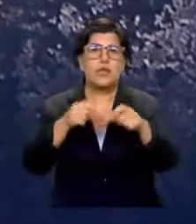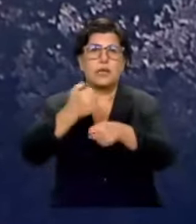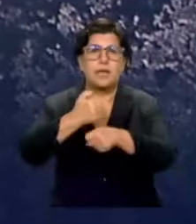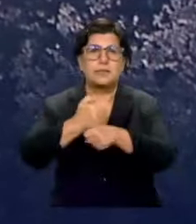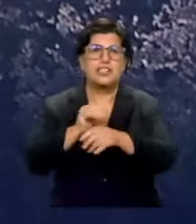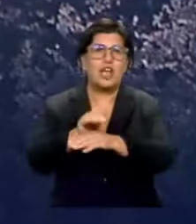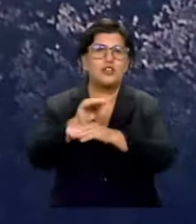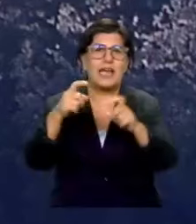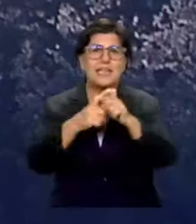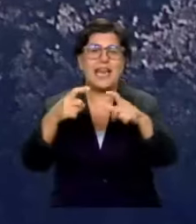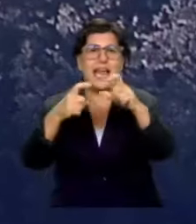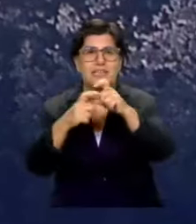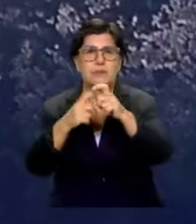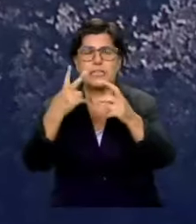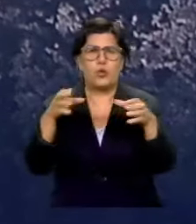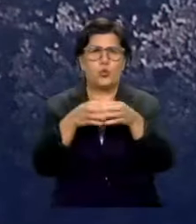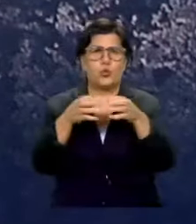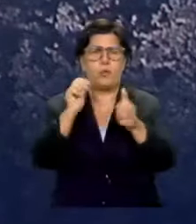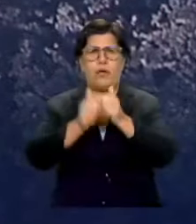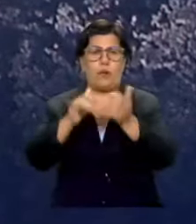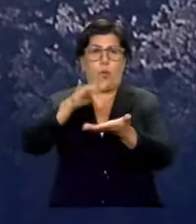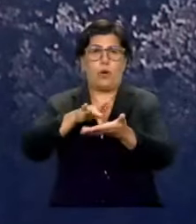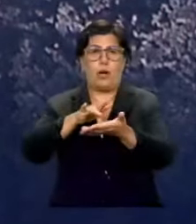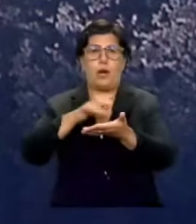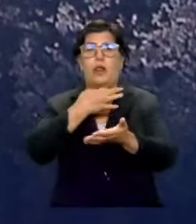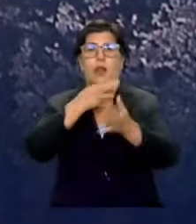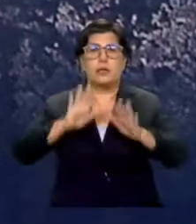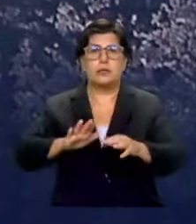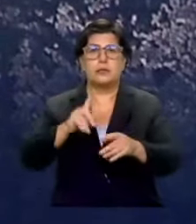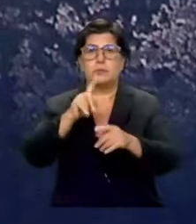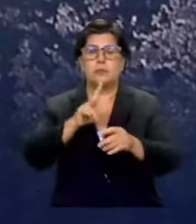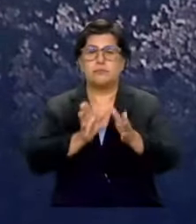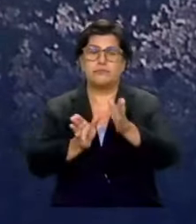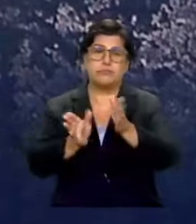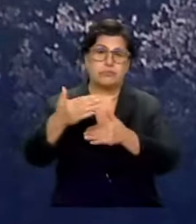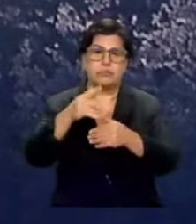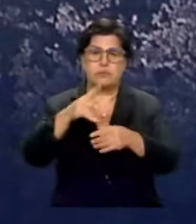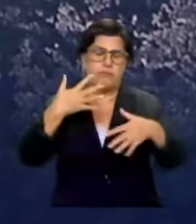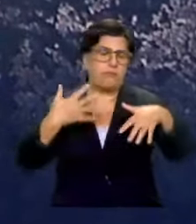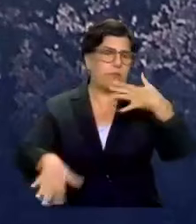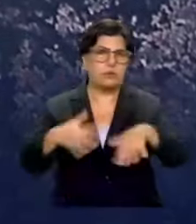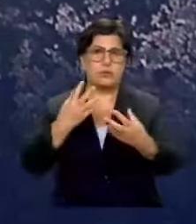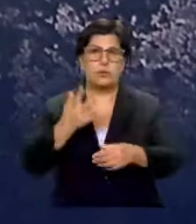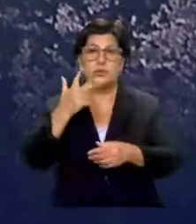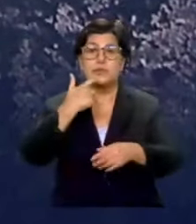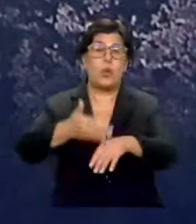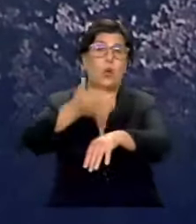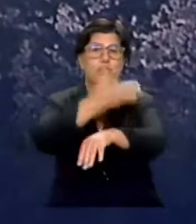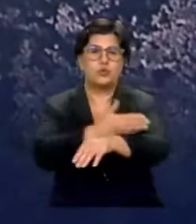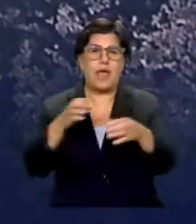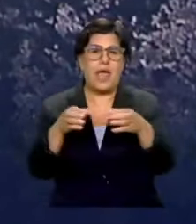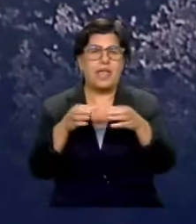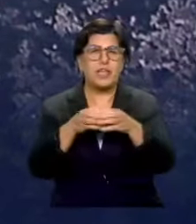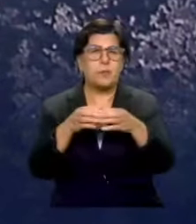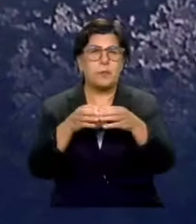Ezel Erdem iki grubun kavgasının ortasında kalmış ve atılan Bir makas onu felç bırakmıştı 3 yıl önce ekibimizde